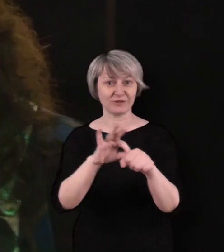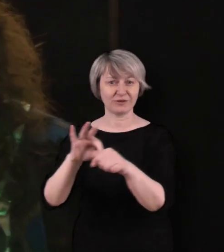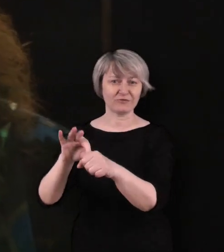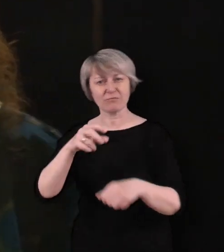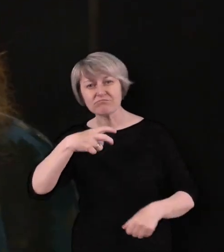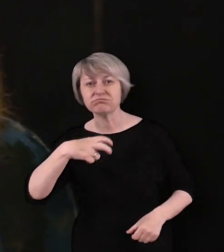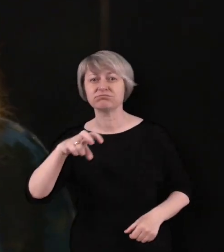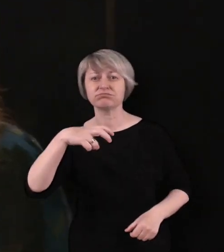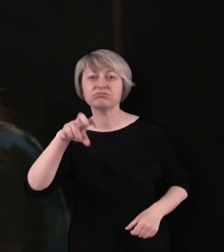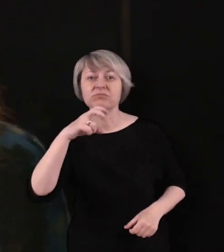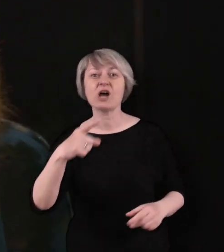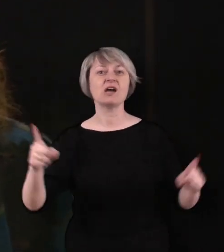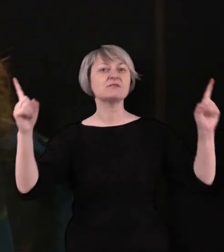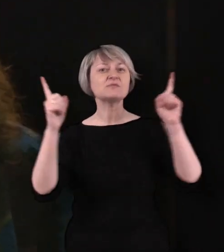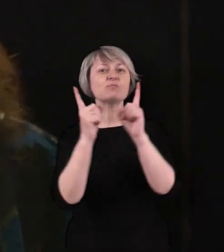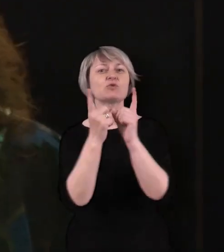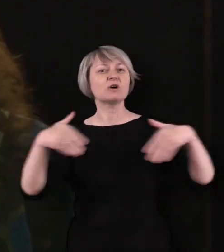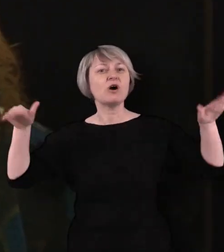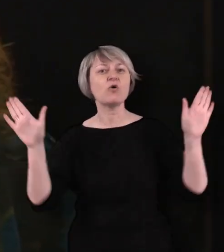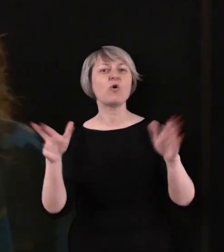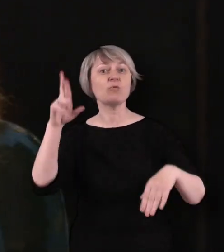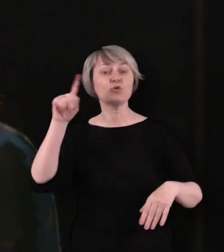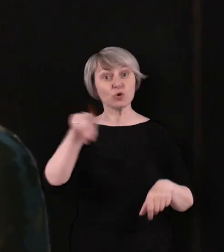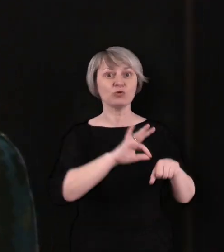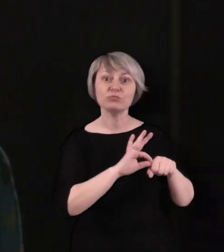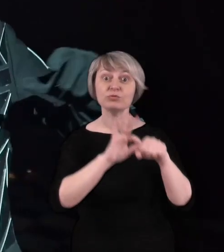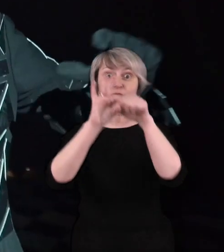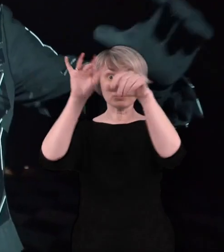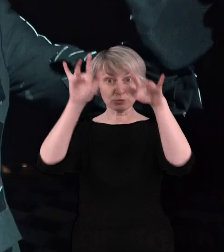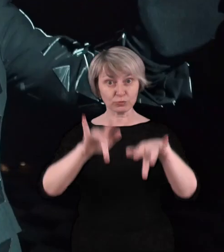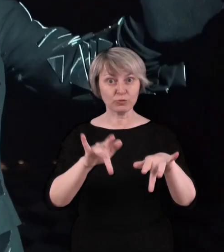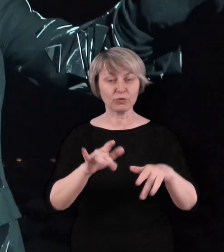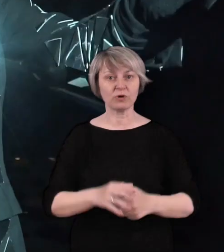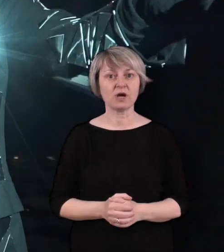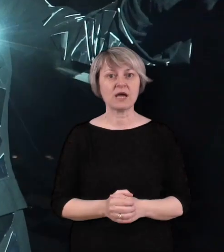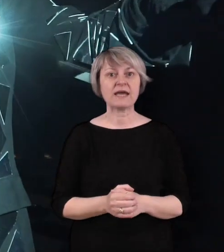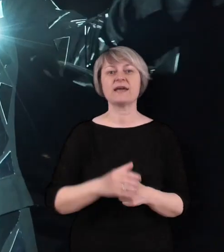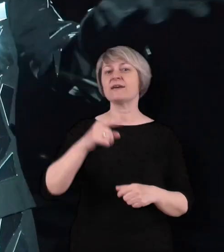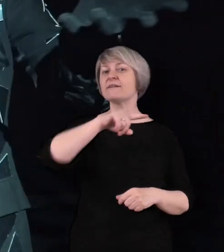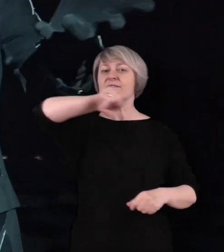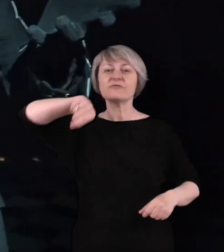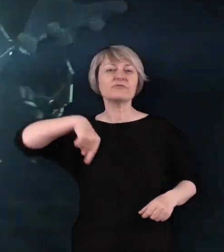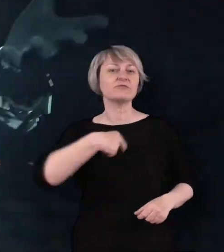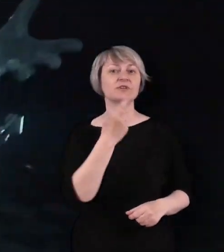wyruszyłam dalej. Spotkałam kruka i kruk mnie tu przykrukał. W naszym lustrze wszystko